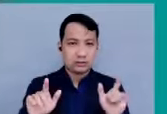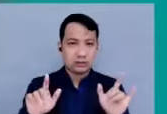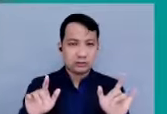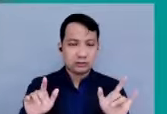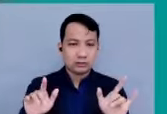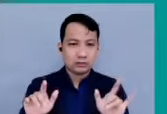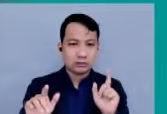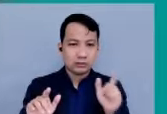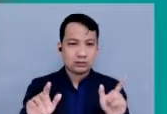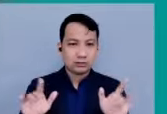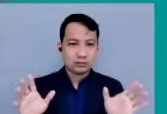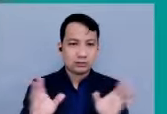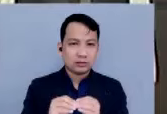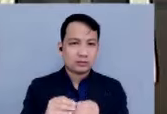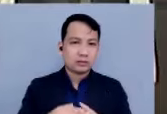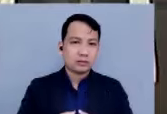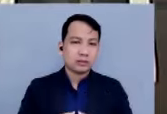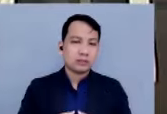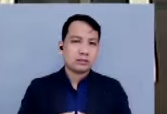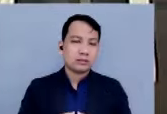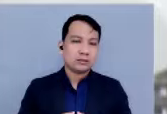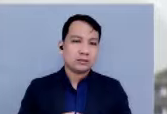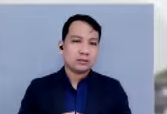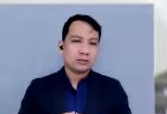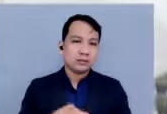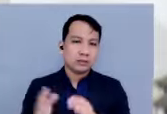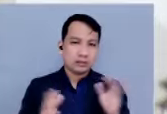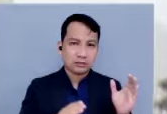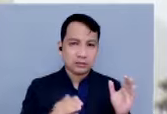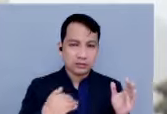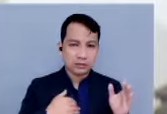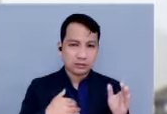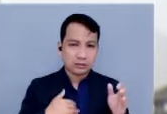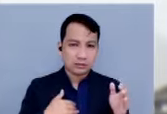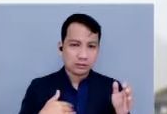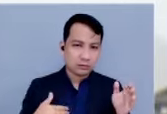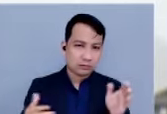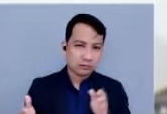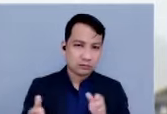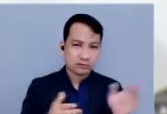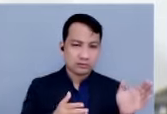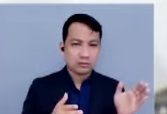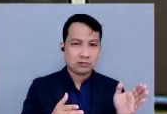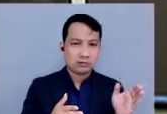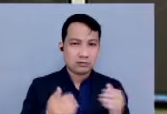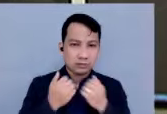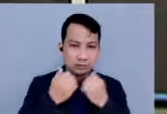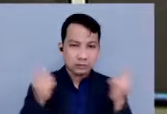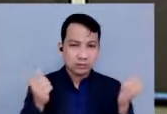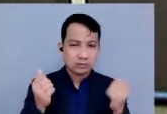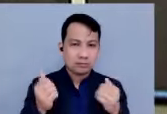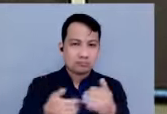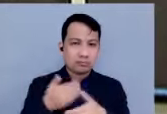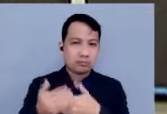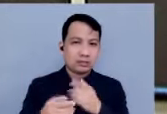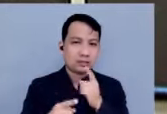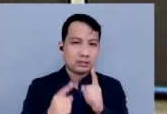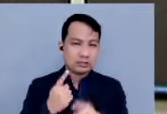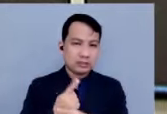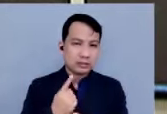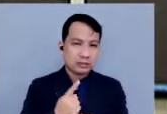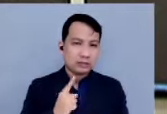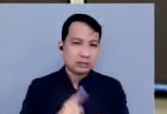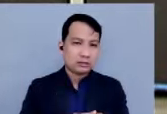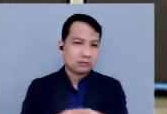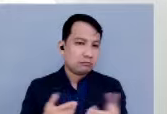2025? Wala pa po tayo dyan. Doon po papunta pero mag-a-announce po ako at the proper time. Siguro